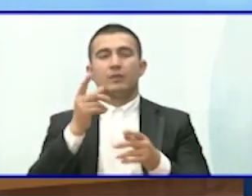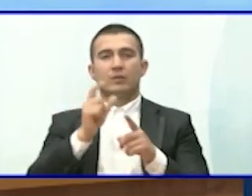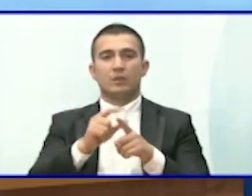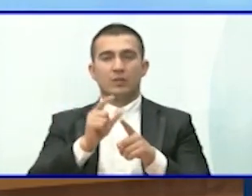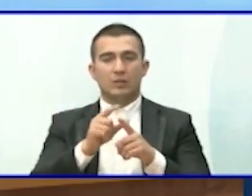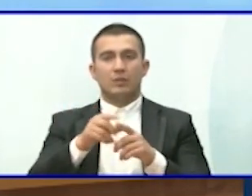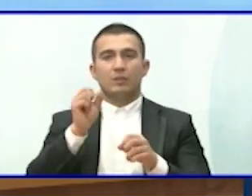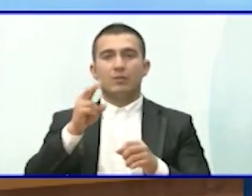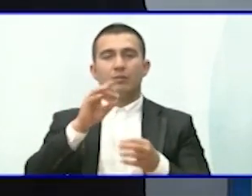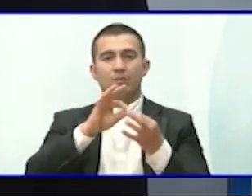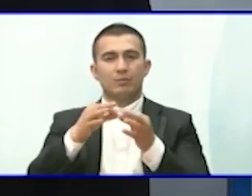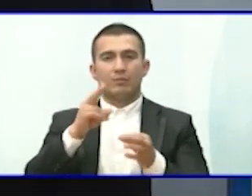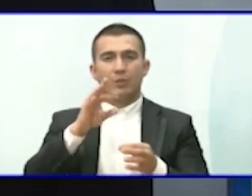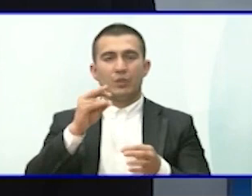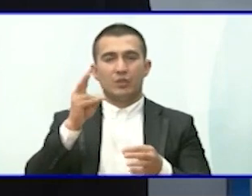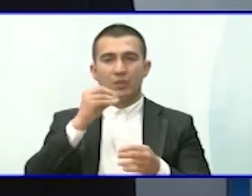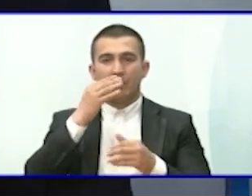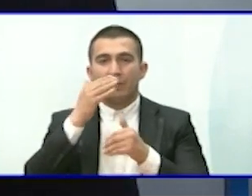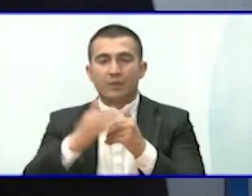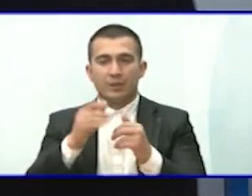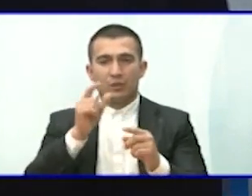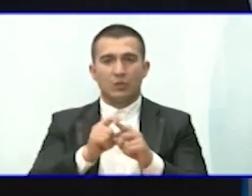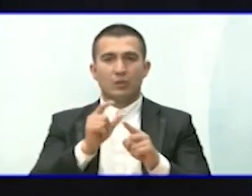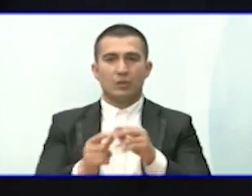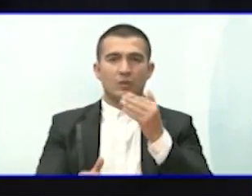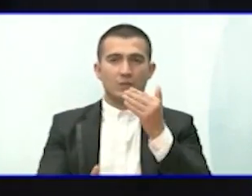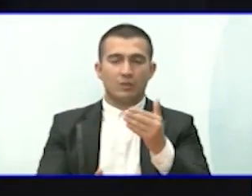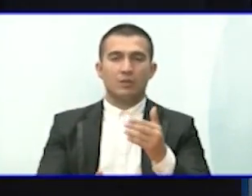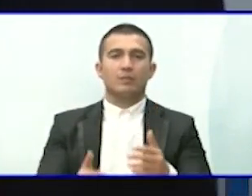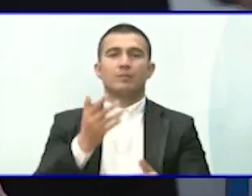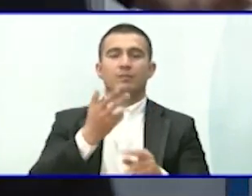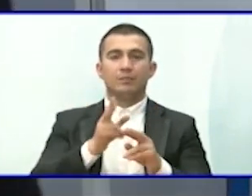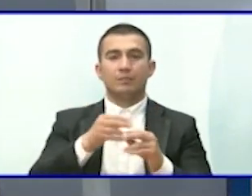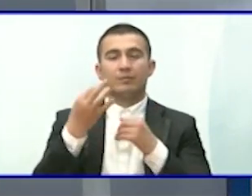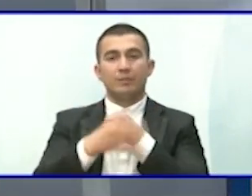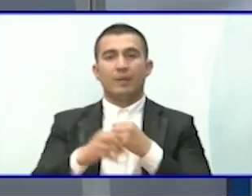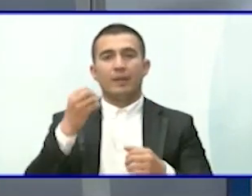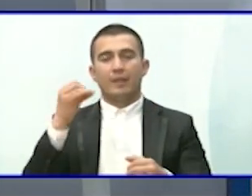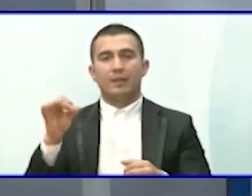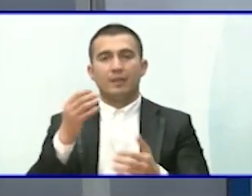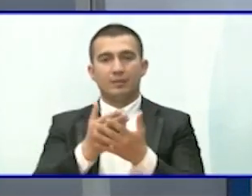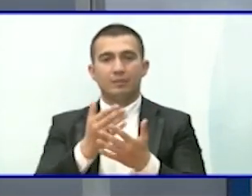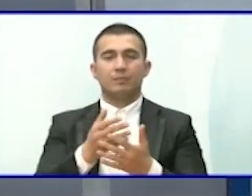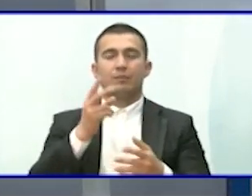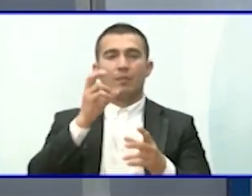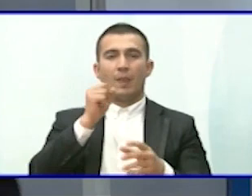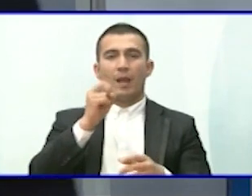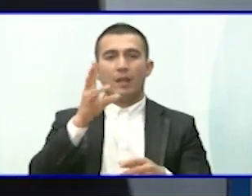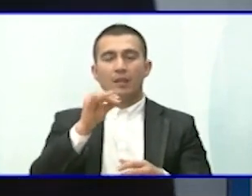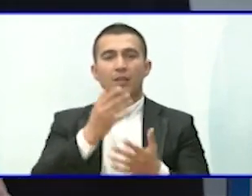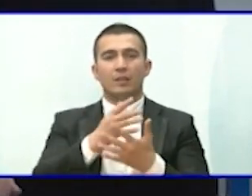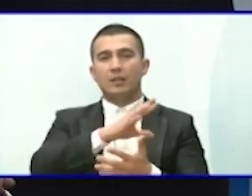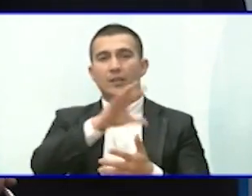падеже предлог о окончание е они говорили